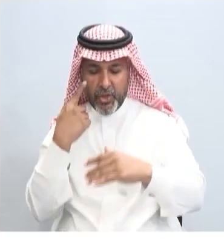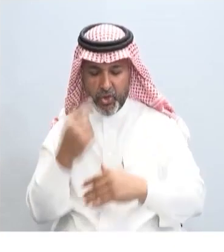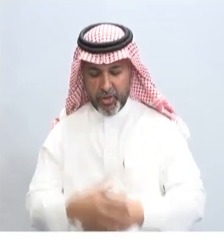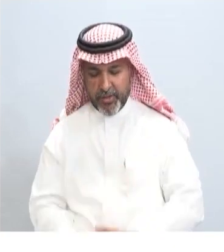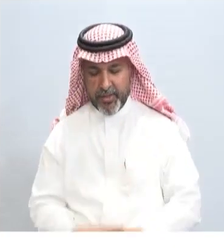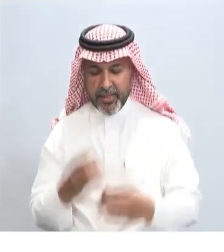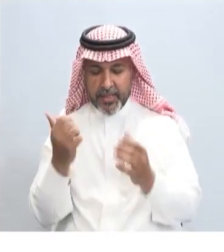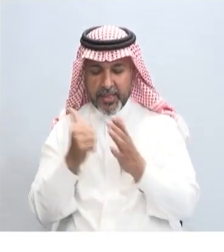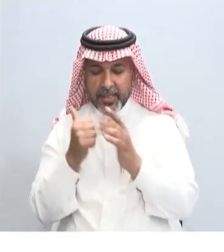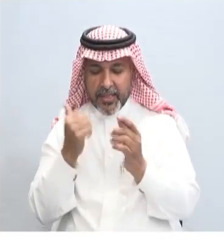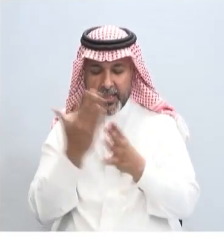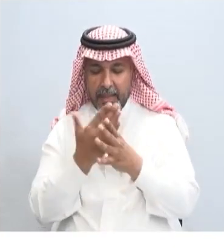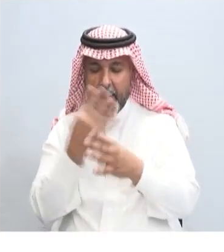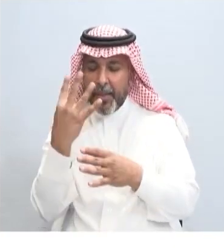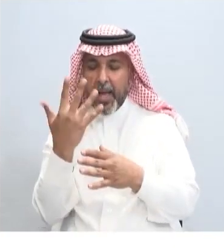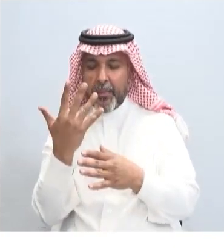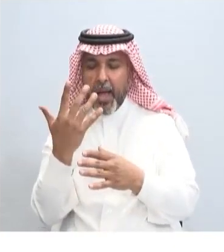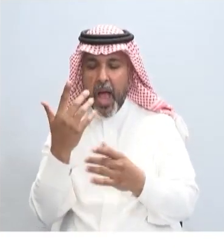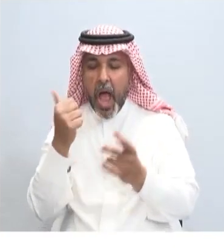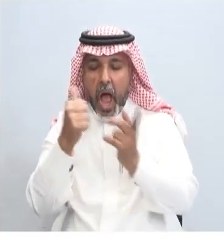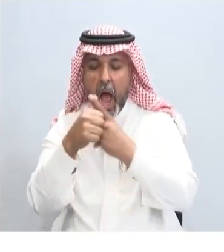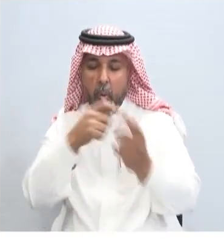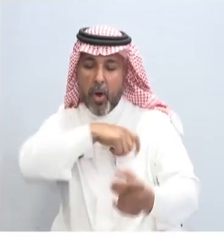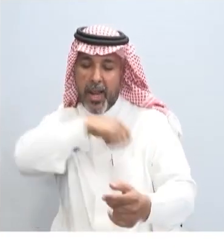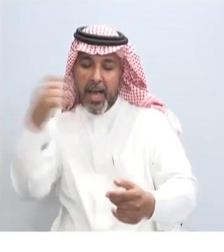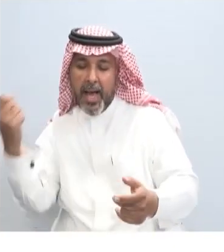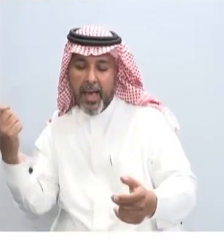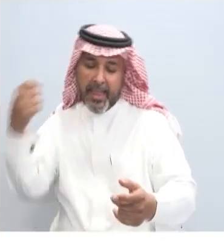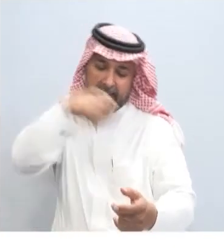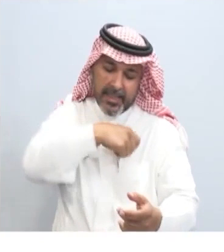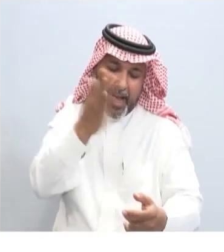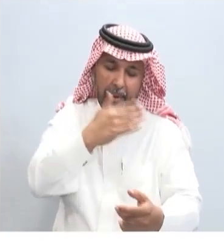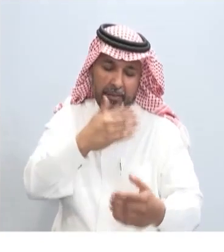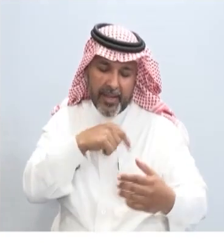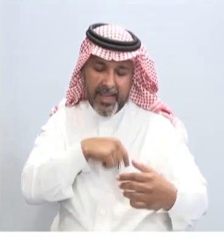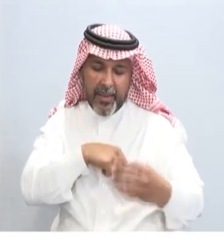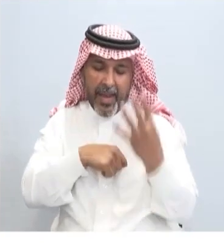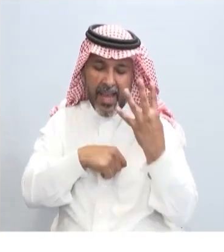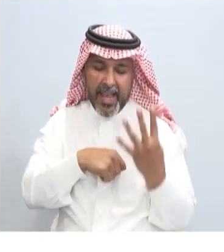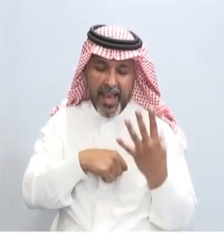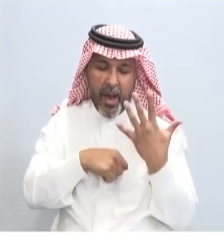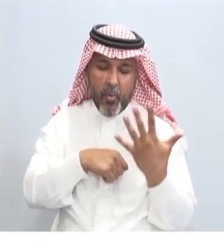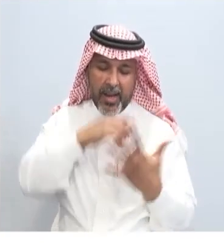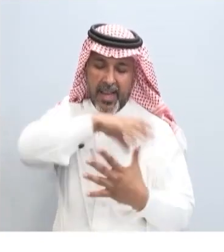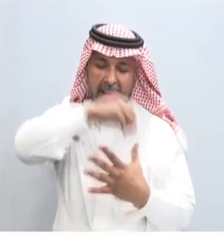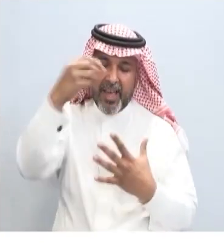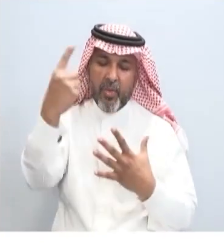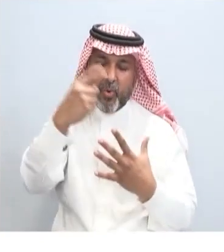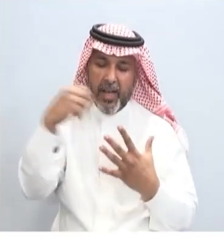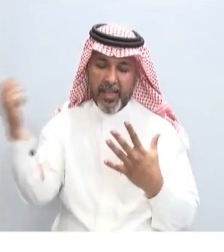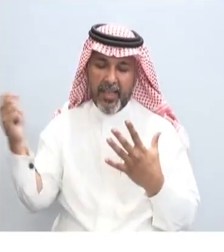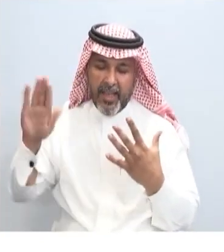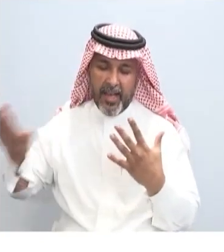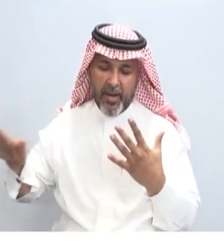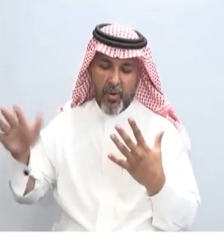10ش وبالتالي الناتج النهائي بيصير كم بيصير 20 من اصل 110 او ممكن نقول اثنين من اصل 11